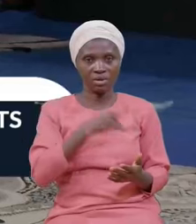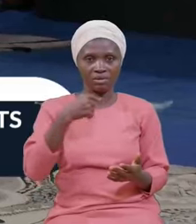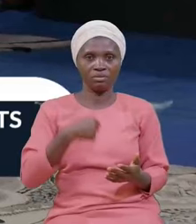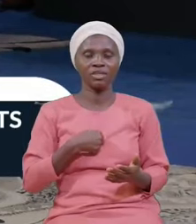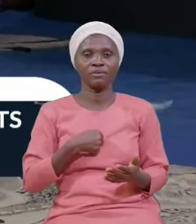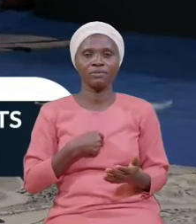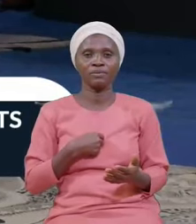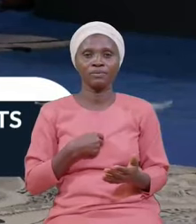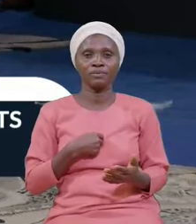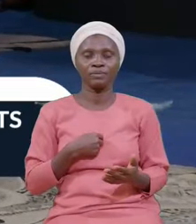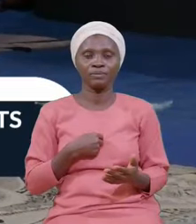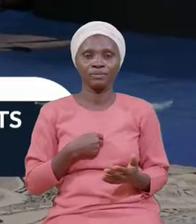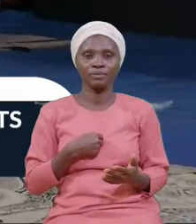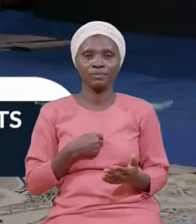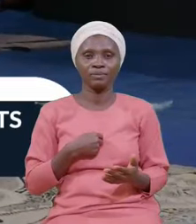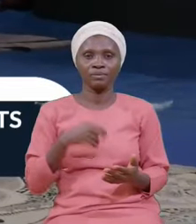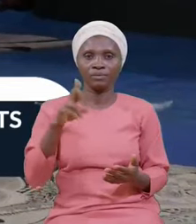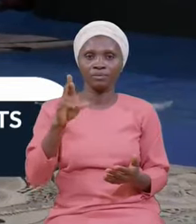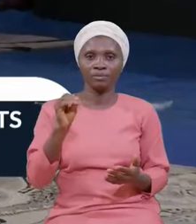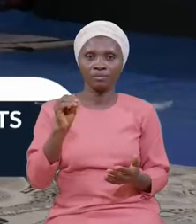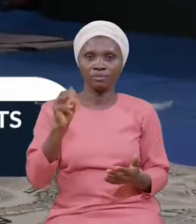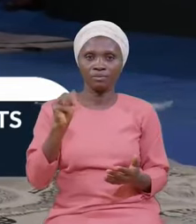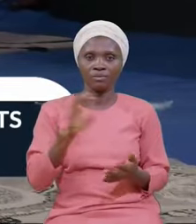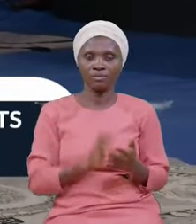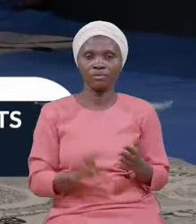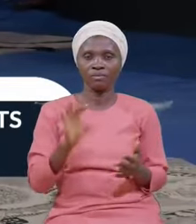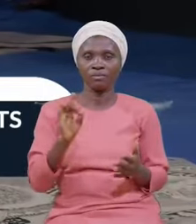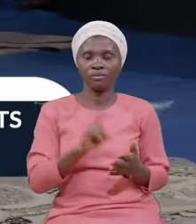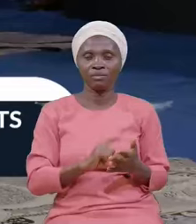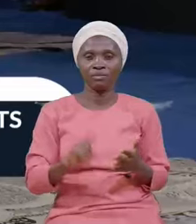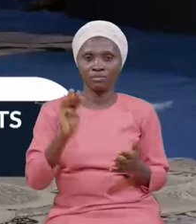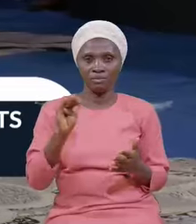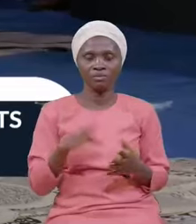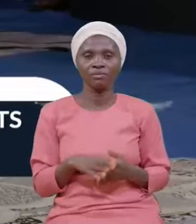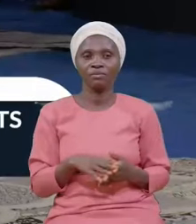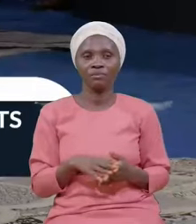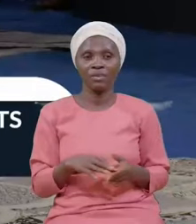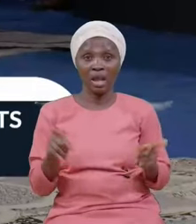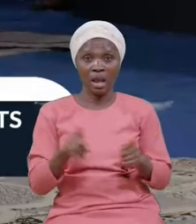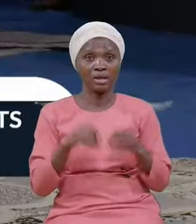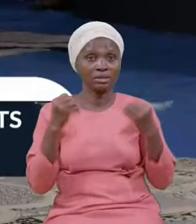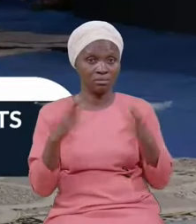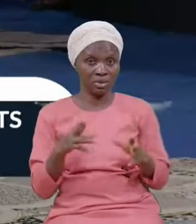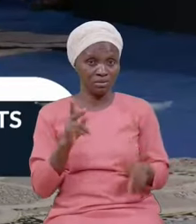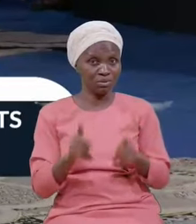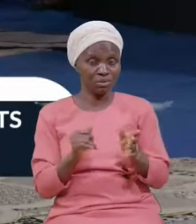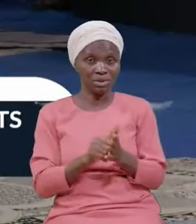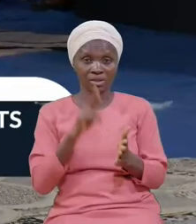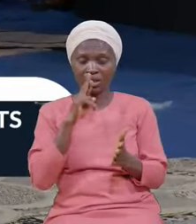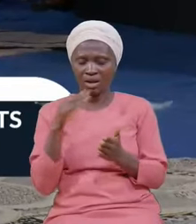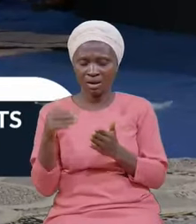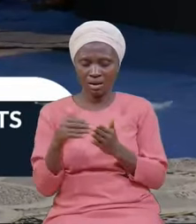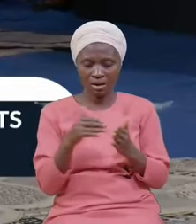14. Romains 8, verset 14. Car tous ceux qui sont conduits par l'Esprit de